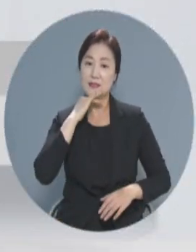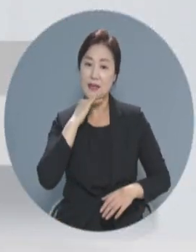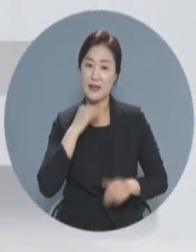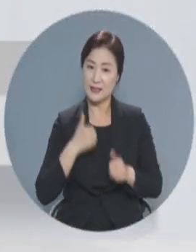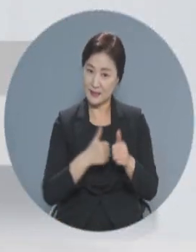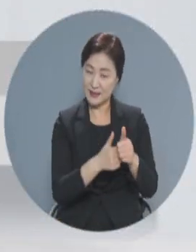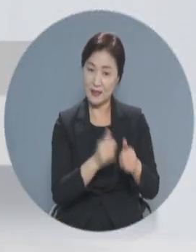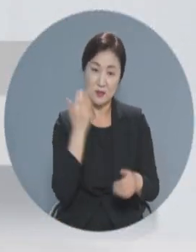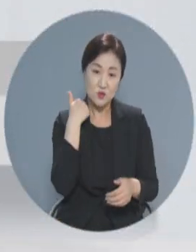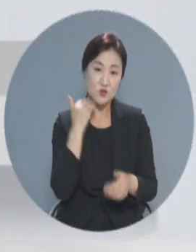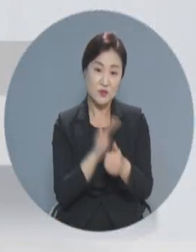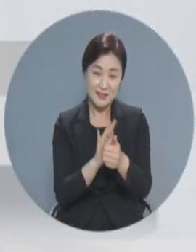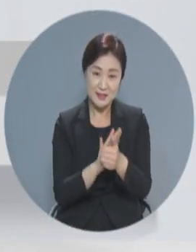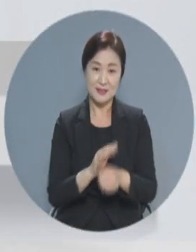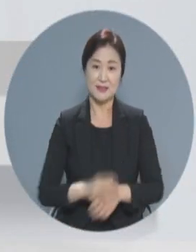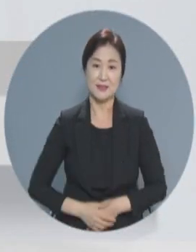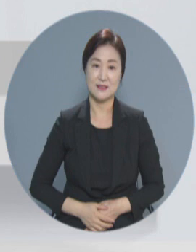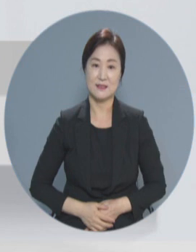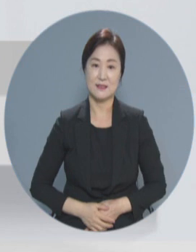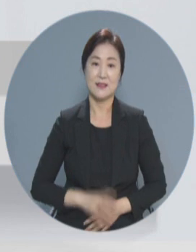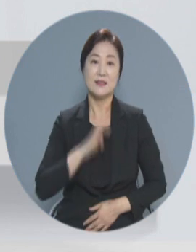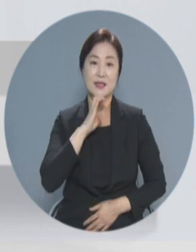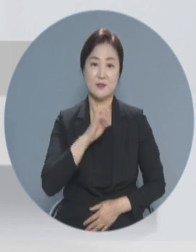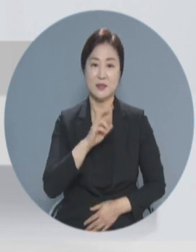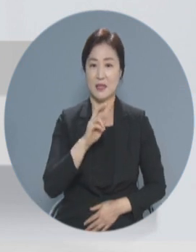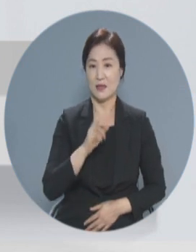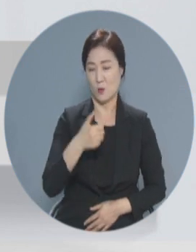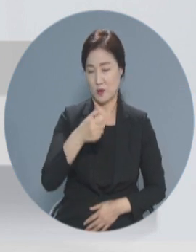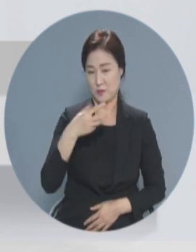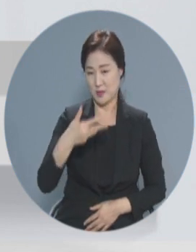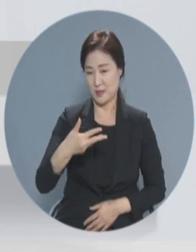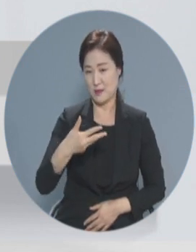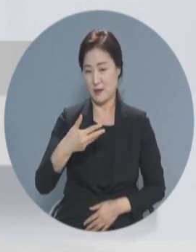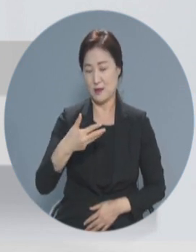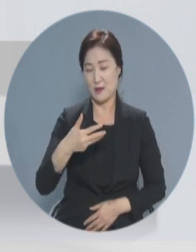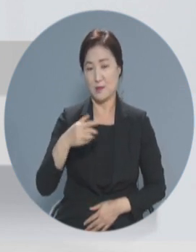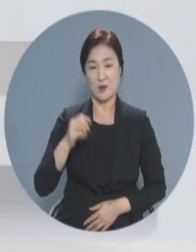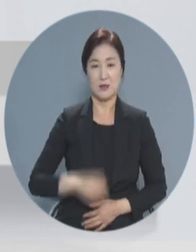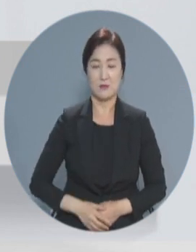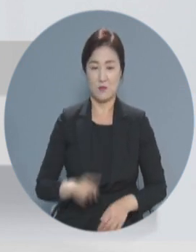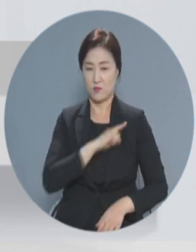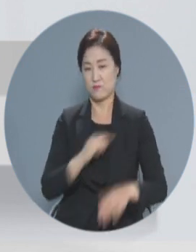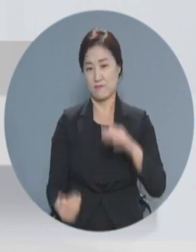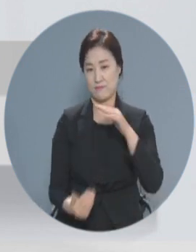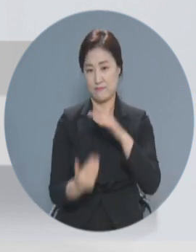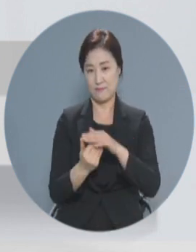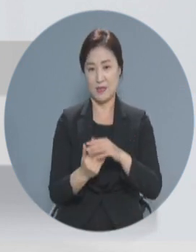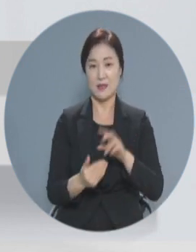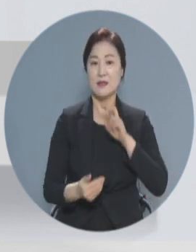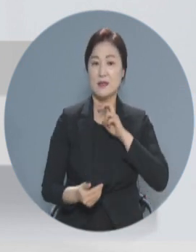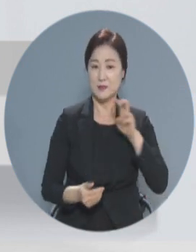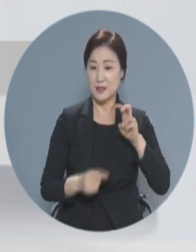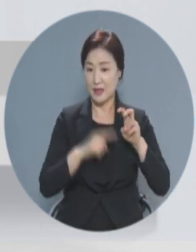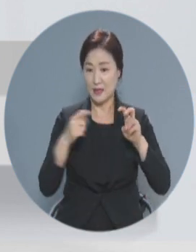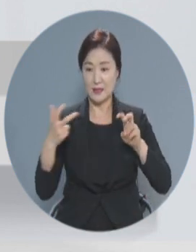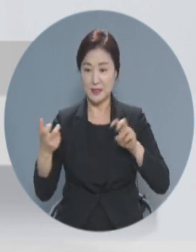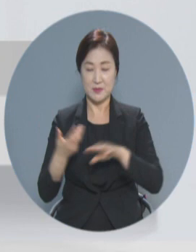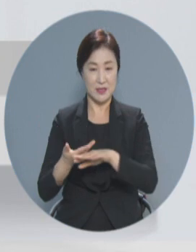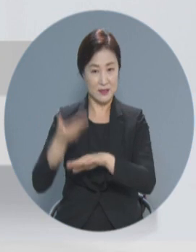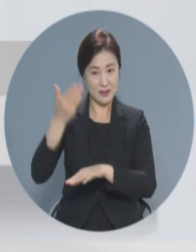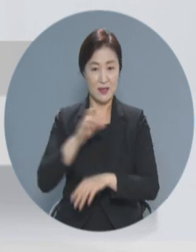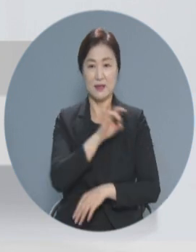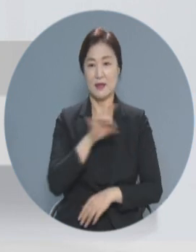후보 서로 들은 이재명 후보가 40대에서 50.8% 로 가장 높았고 이때 와 70대 이상에서 각각